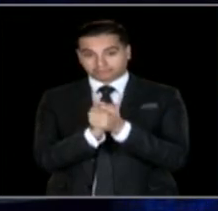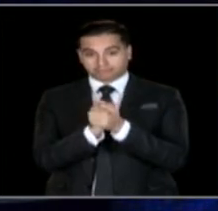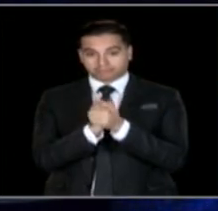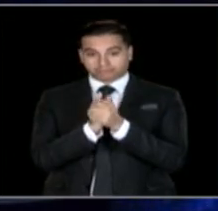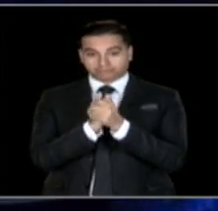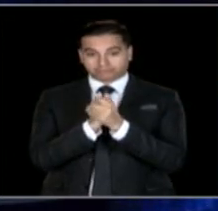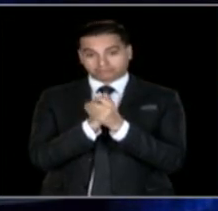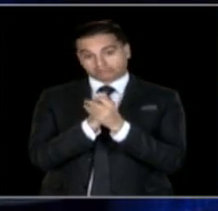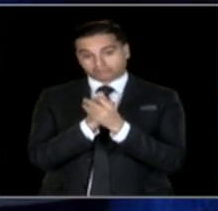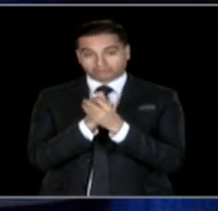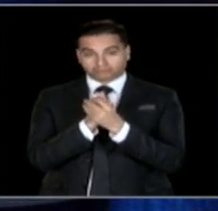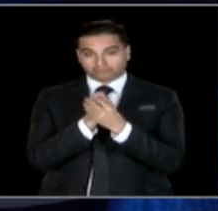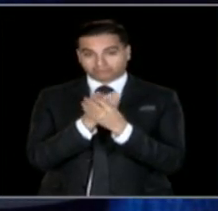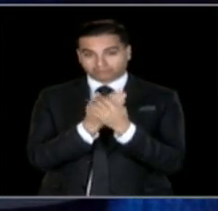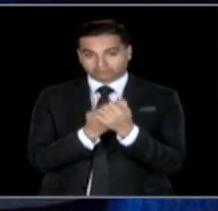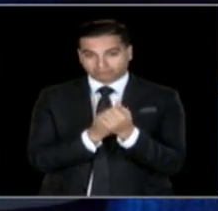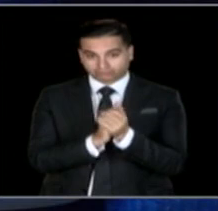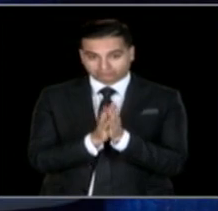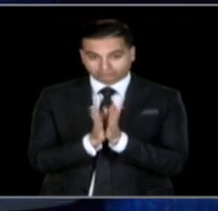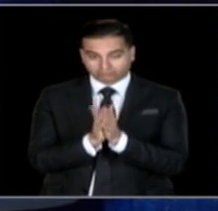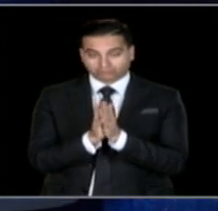999 يساوي كام؟